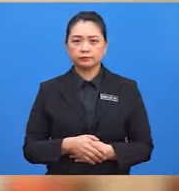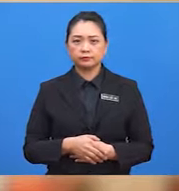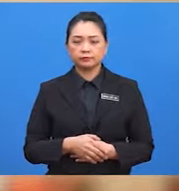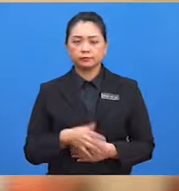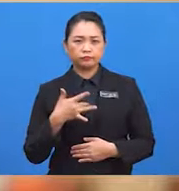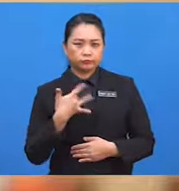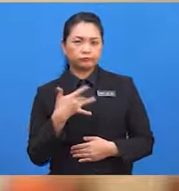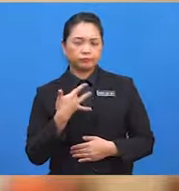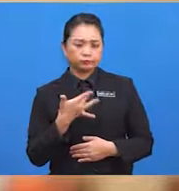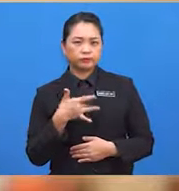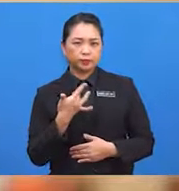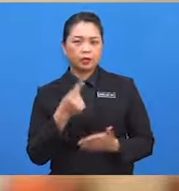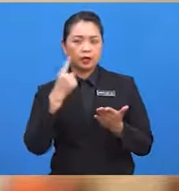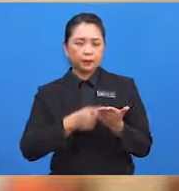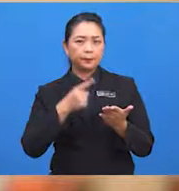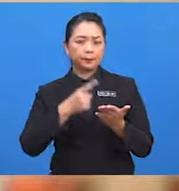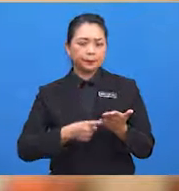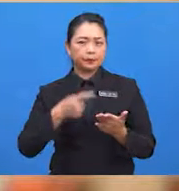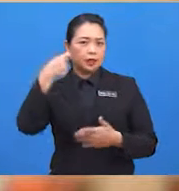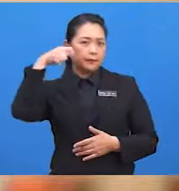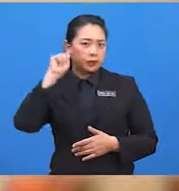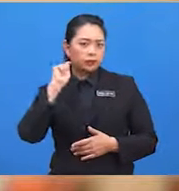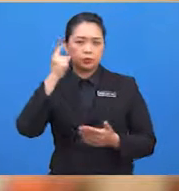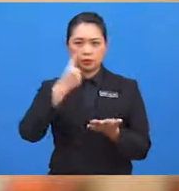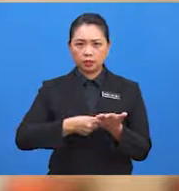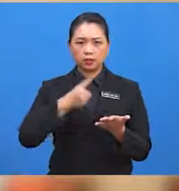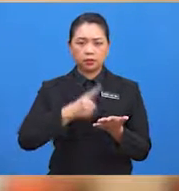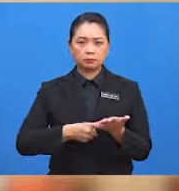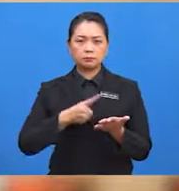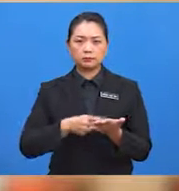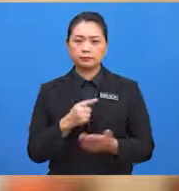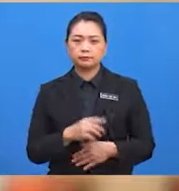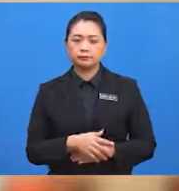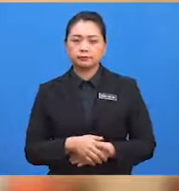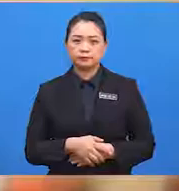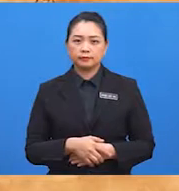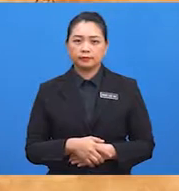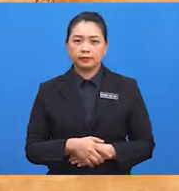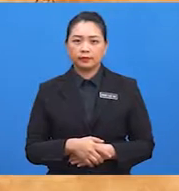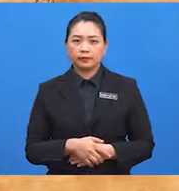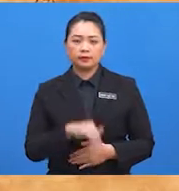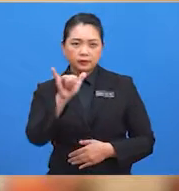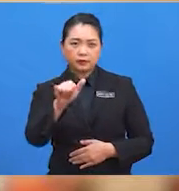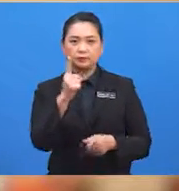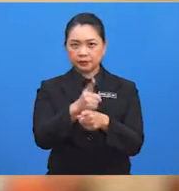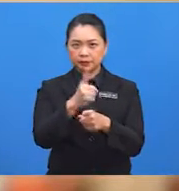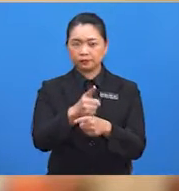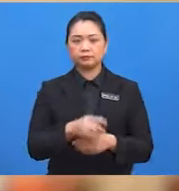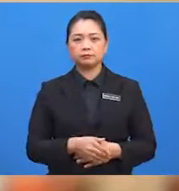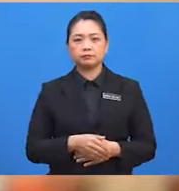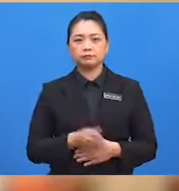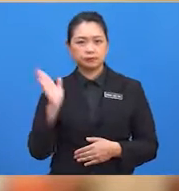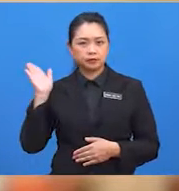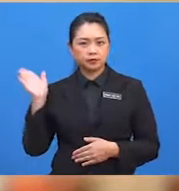Agak-agak, tamadun apakah yang akan kita bincangkan sebentar lagi, murid-murid? Ya, betul.